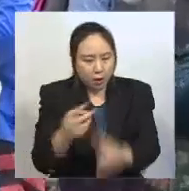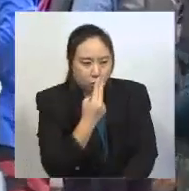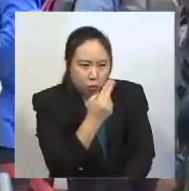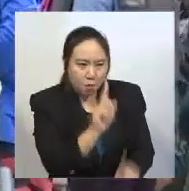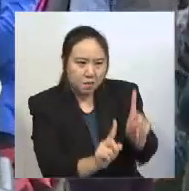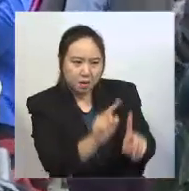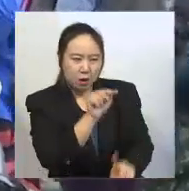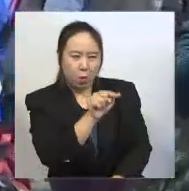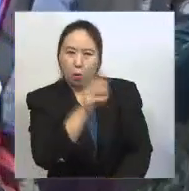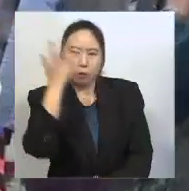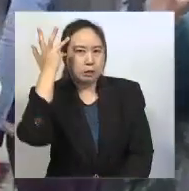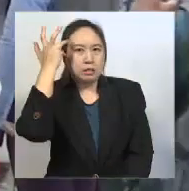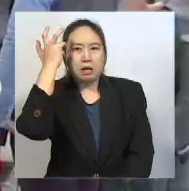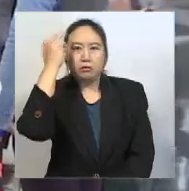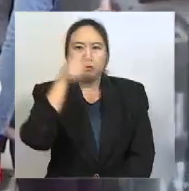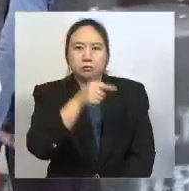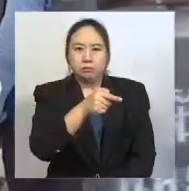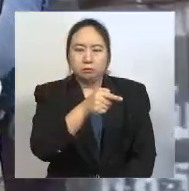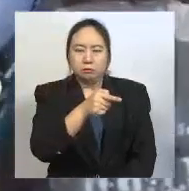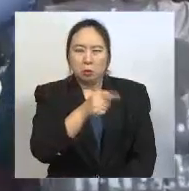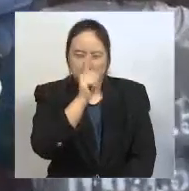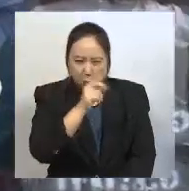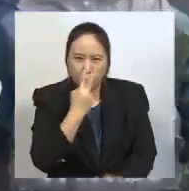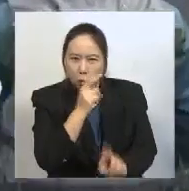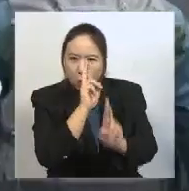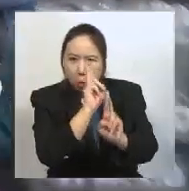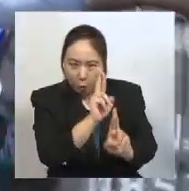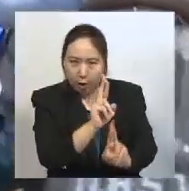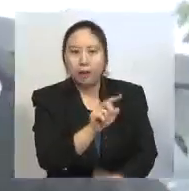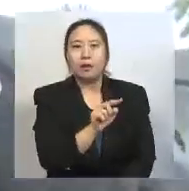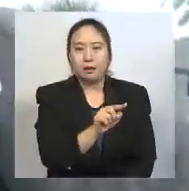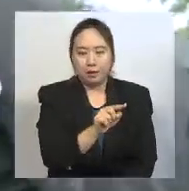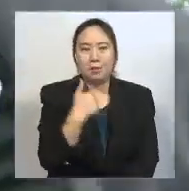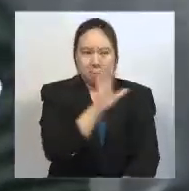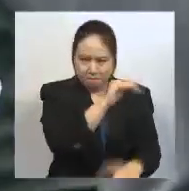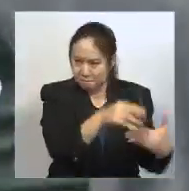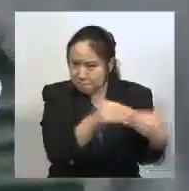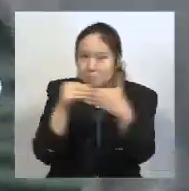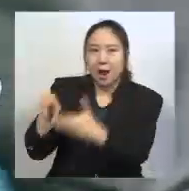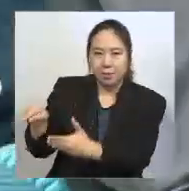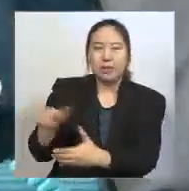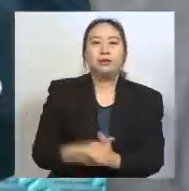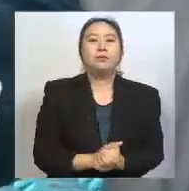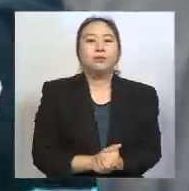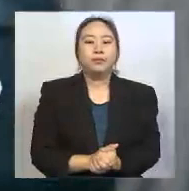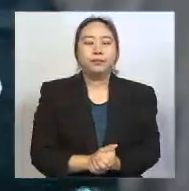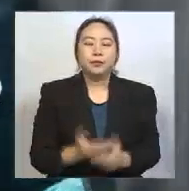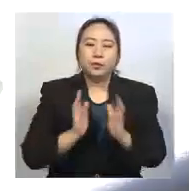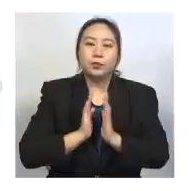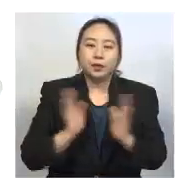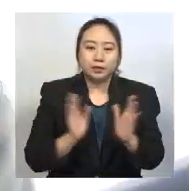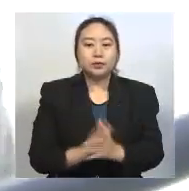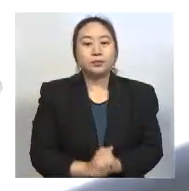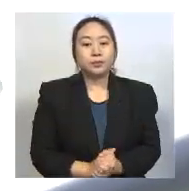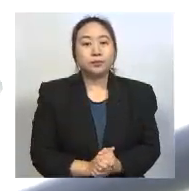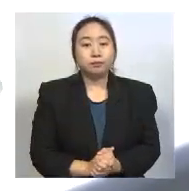ามีภาวะเครียดอยู่ในระดับที่ต้องเฝ้าระวังเราก็จะพาขึ้นพื้นที่เลยครับ ได้ค่ะขอบคุณค่ะ ครับผม